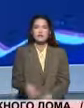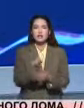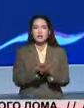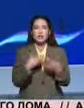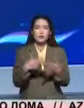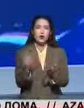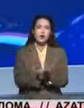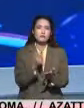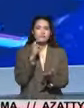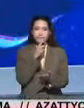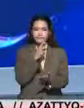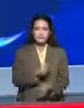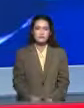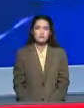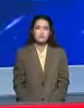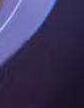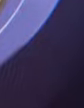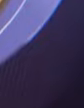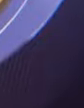Далее выпуск продолжит новости экономики.